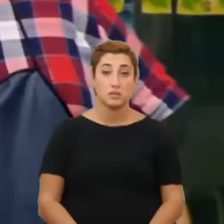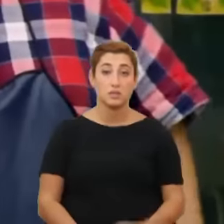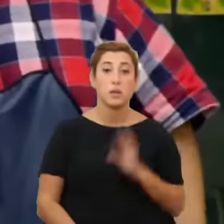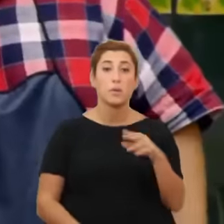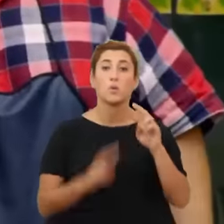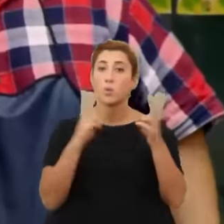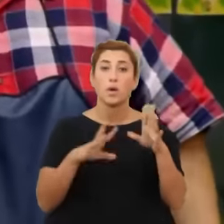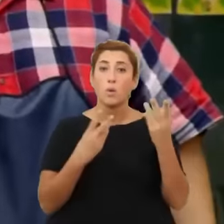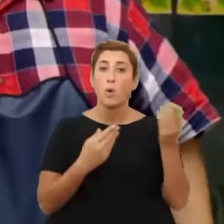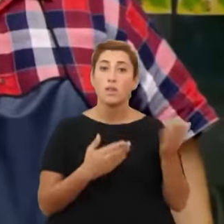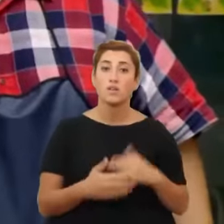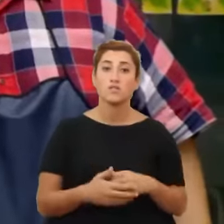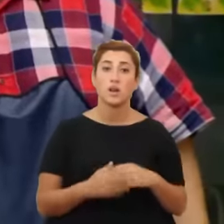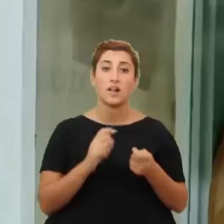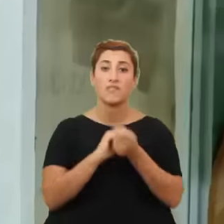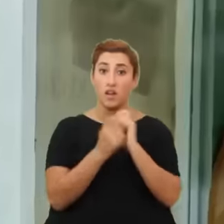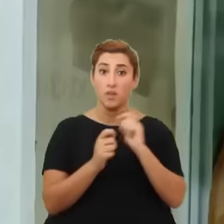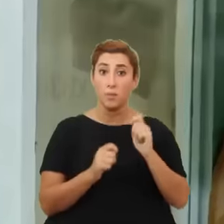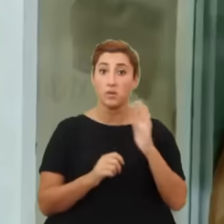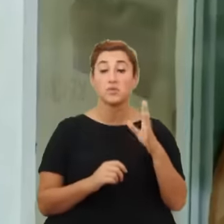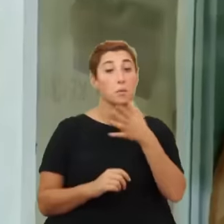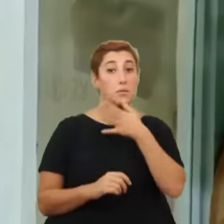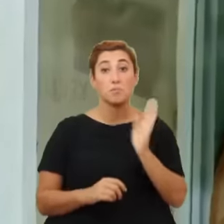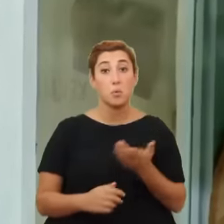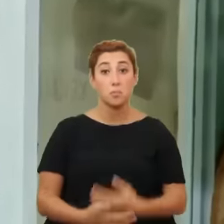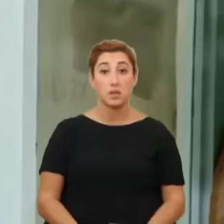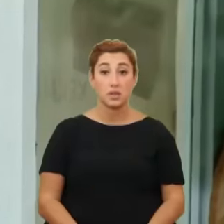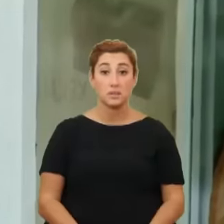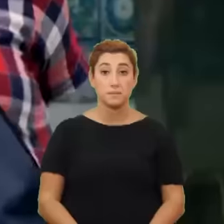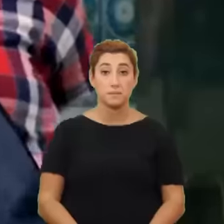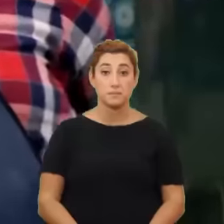Ya peki dükkan ne olacak? Ha? Devredecekler mi acaba? Valla bilmiyorum ki.